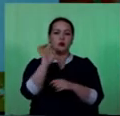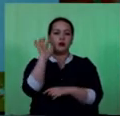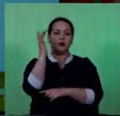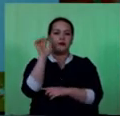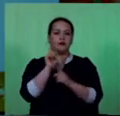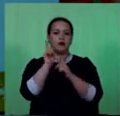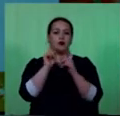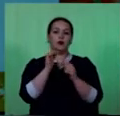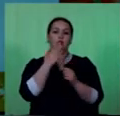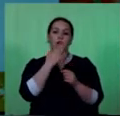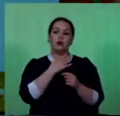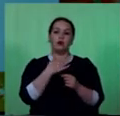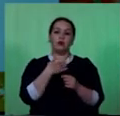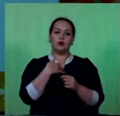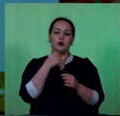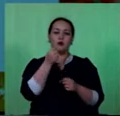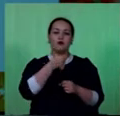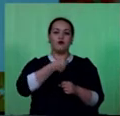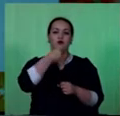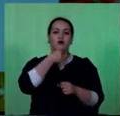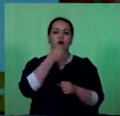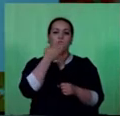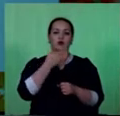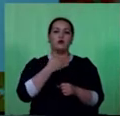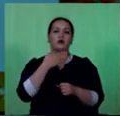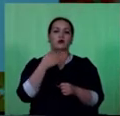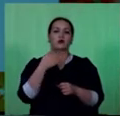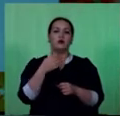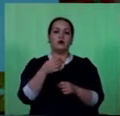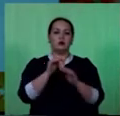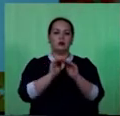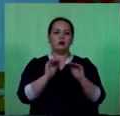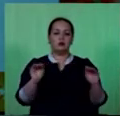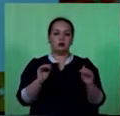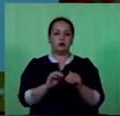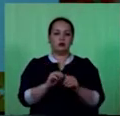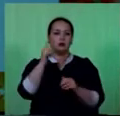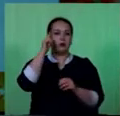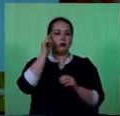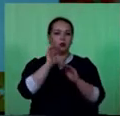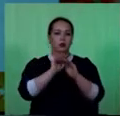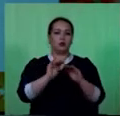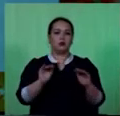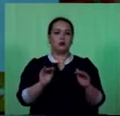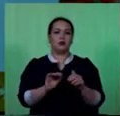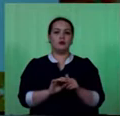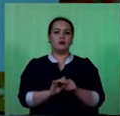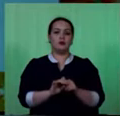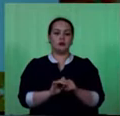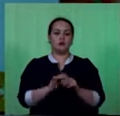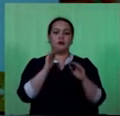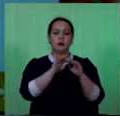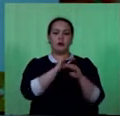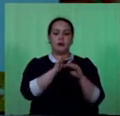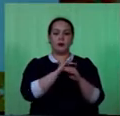любят меня взрослые любят меня детки подумайте ребята молодцы